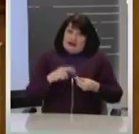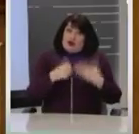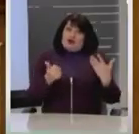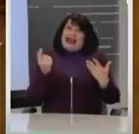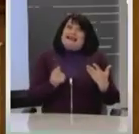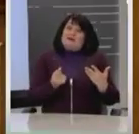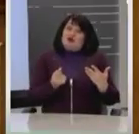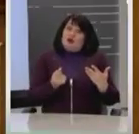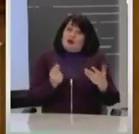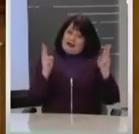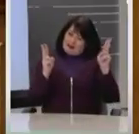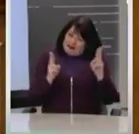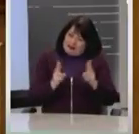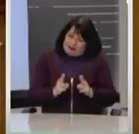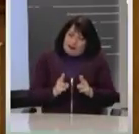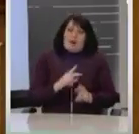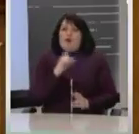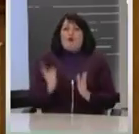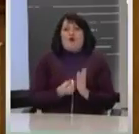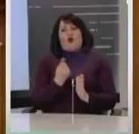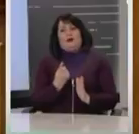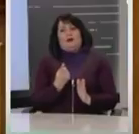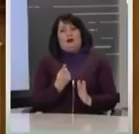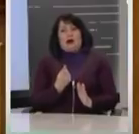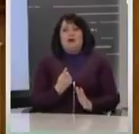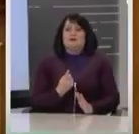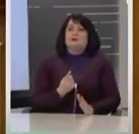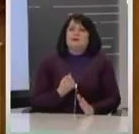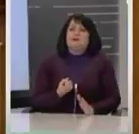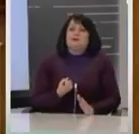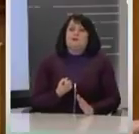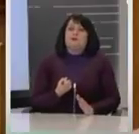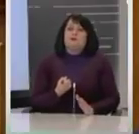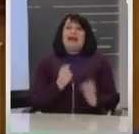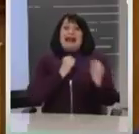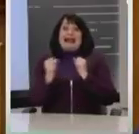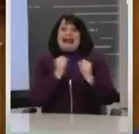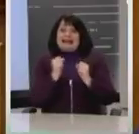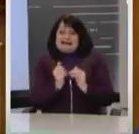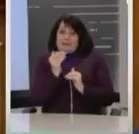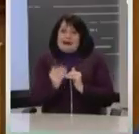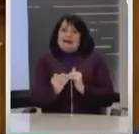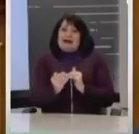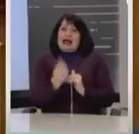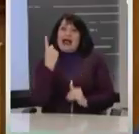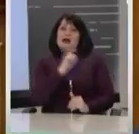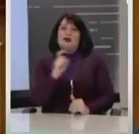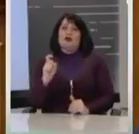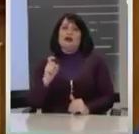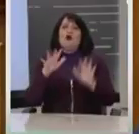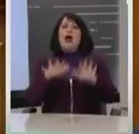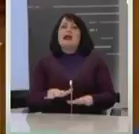26,5%, και για πρώτη φορά μετά την κρίση να έχουμε λιγότερο από 1 εκατομμύριο ανέργους,